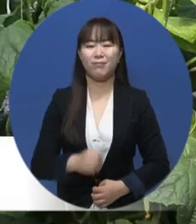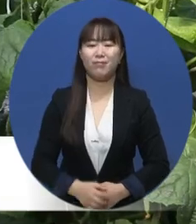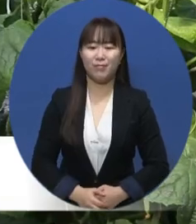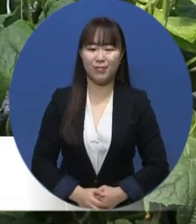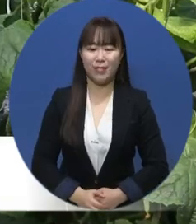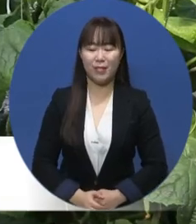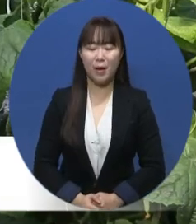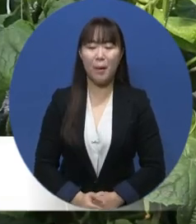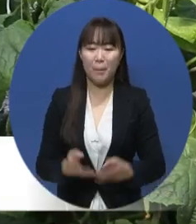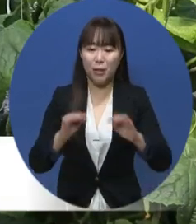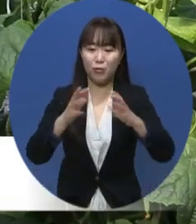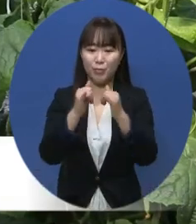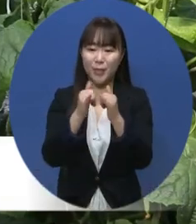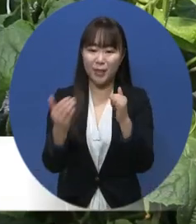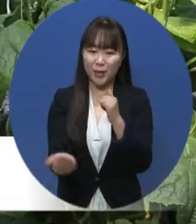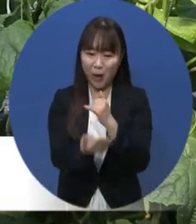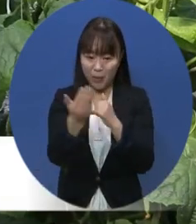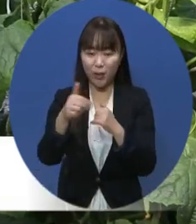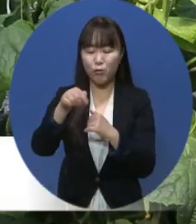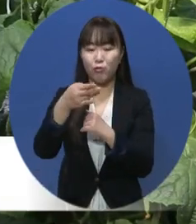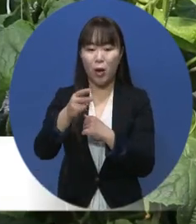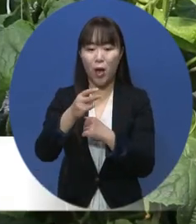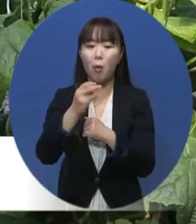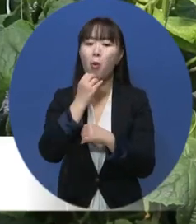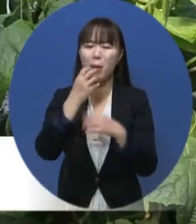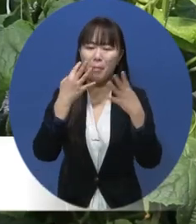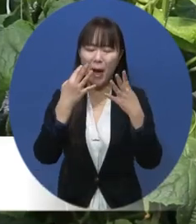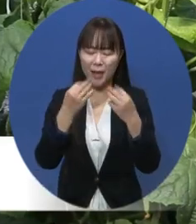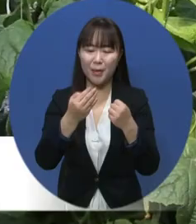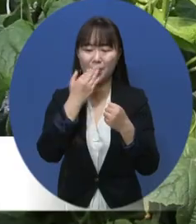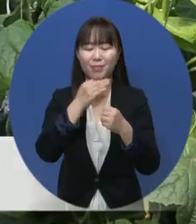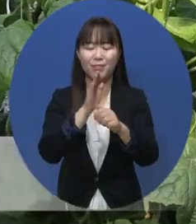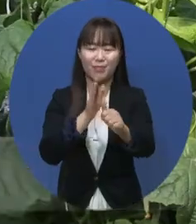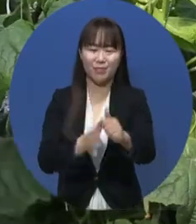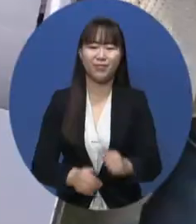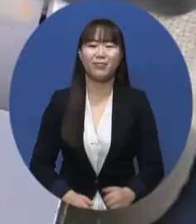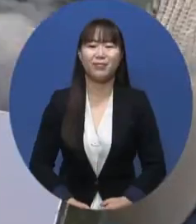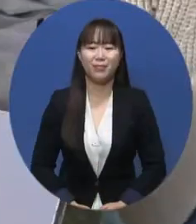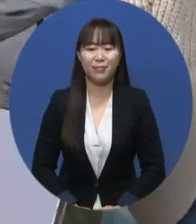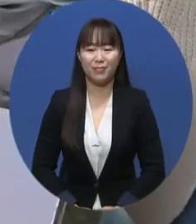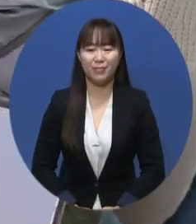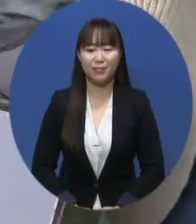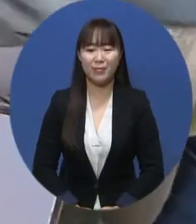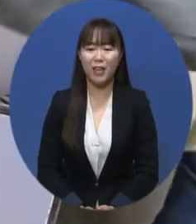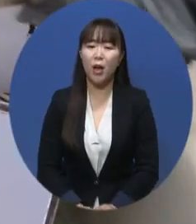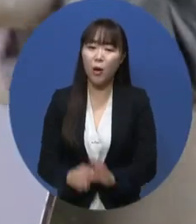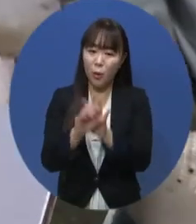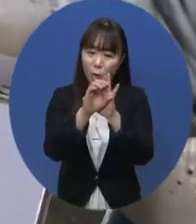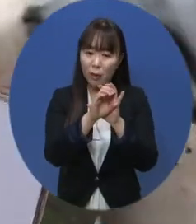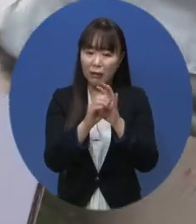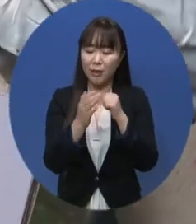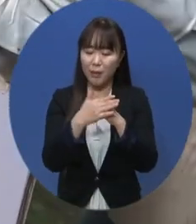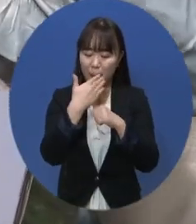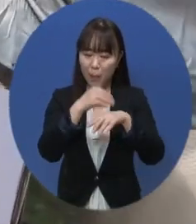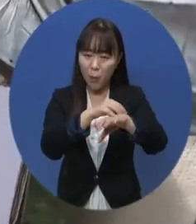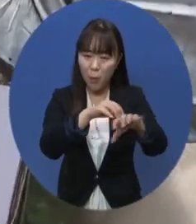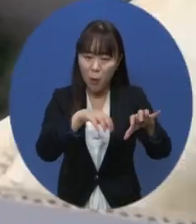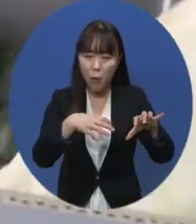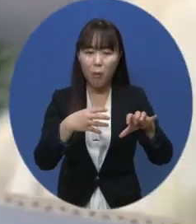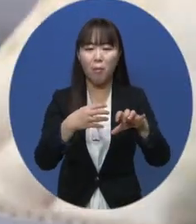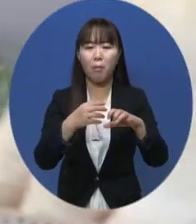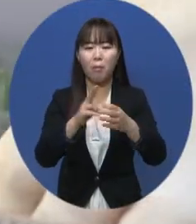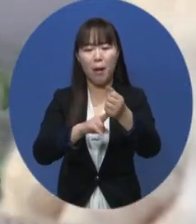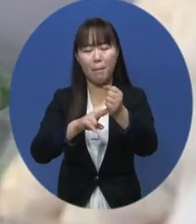이렇게 여러 국민들이 우리 구례오이 좀 많이 좀 이용했으면 좋겠습니다. 코로나19로 식당 등 대형